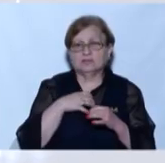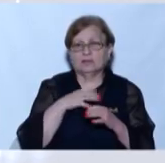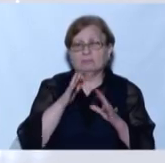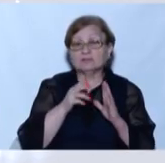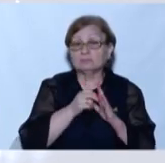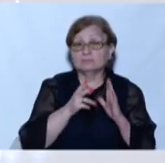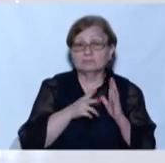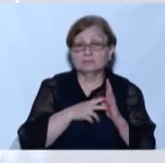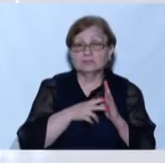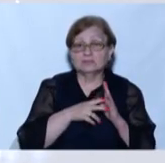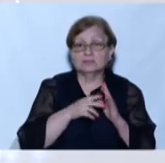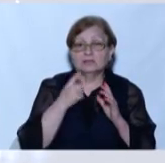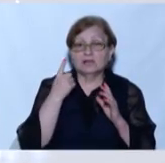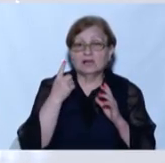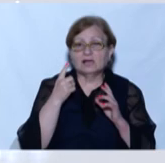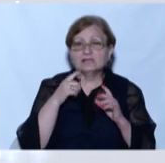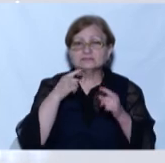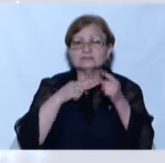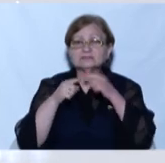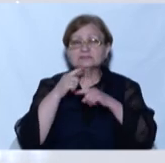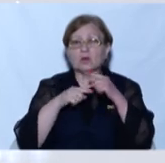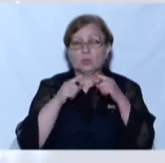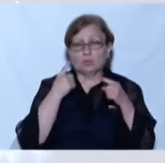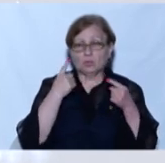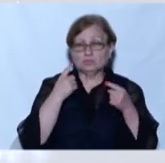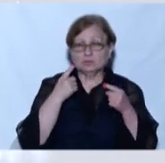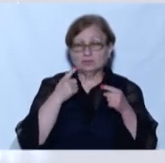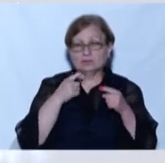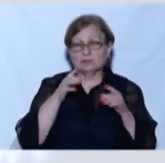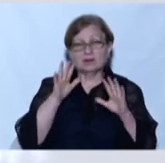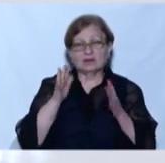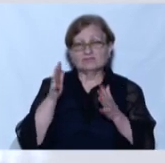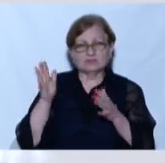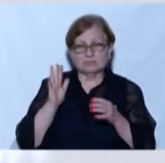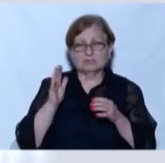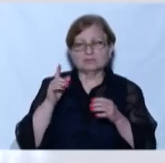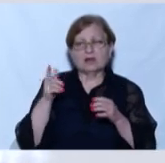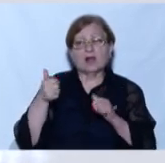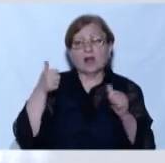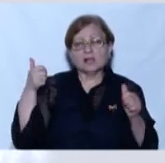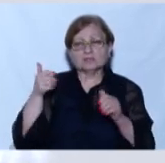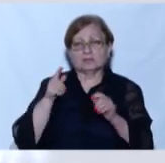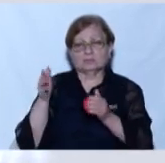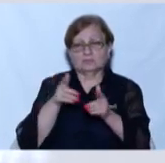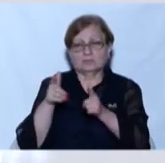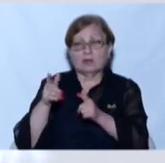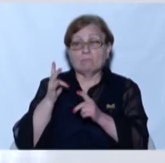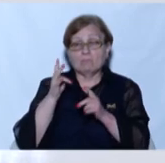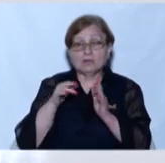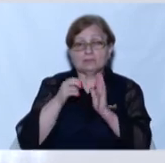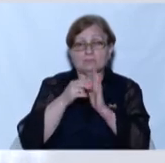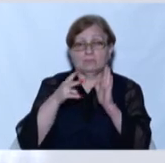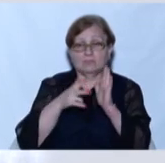მე-18 საუკუნეში და საერთოდ ახლა ერთი საუკუნეს თვითონ არ ახასიათებს, რამ ვერ მოხდება, უნდა დიდხანს მომზადდეს რამე. მაგრამ აი მე-18